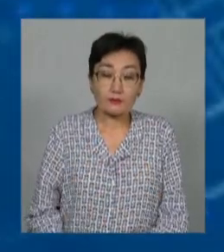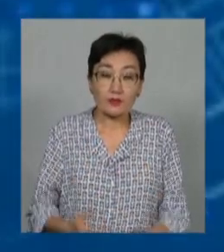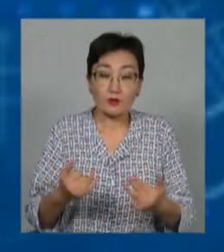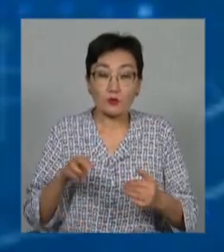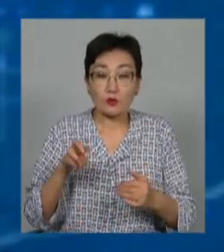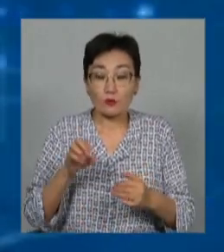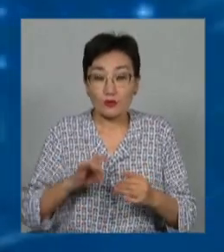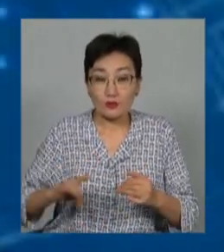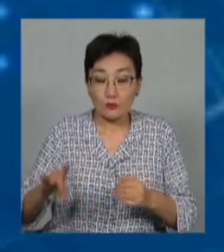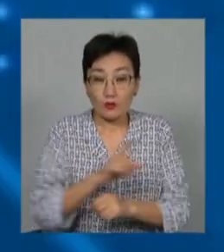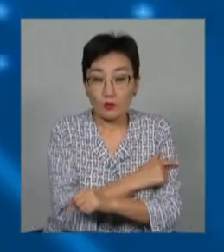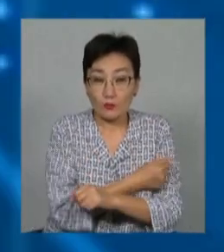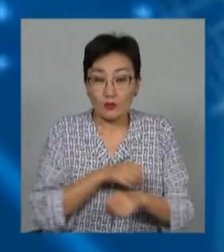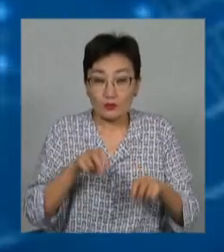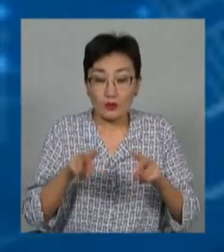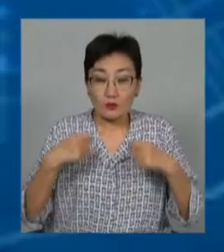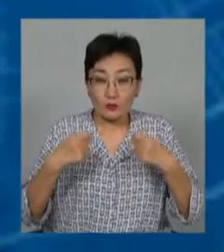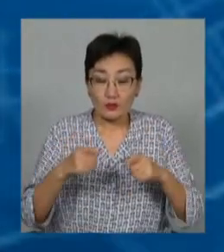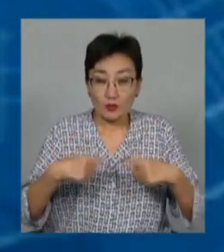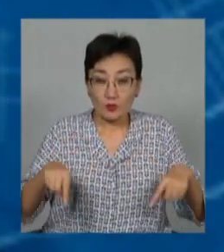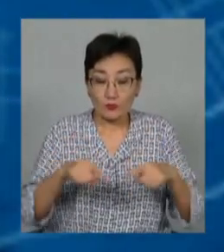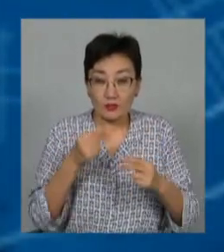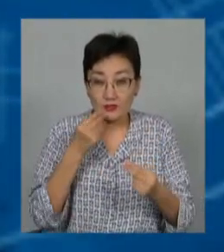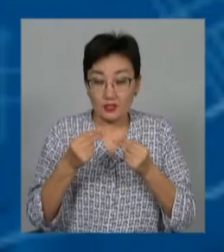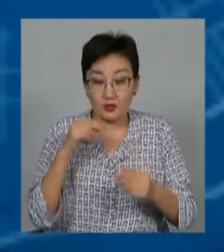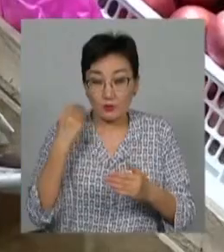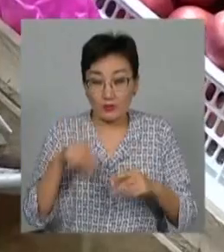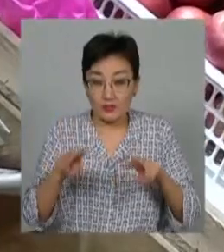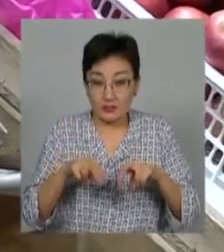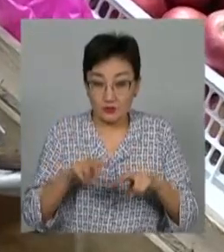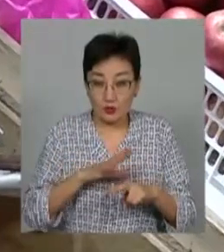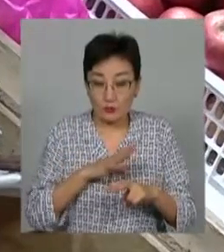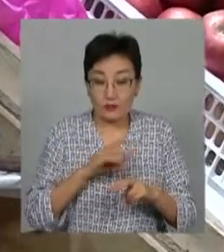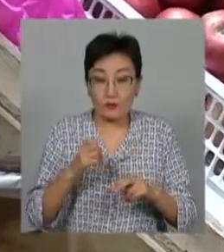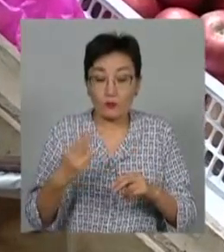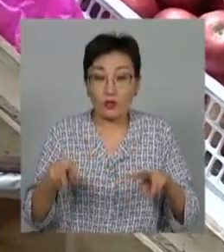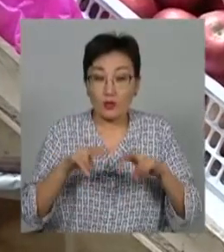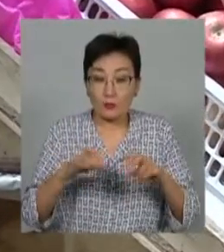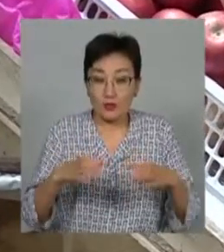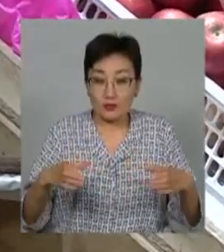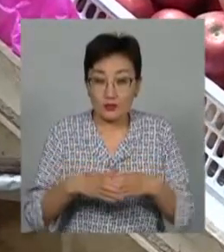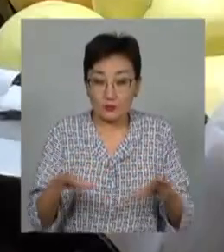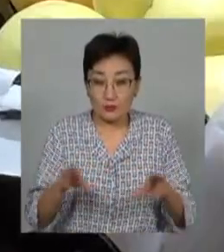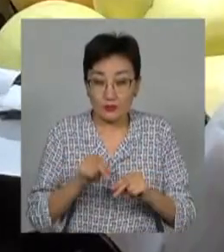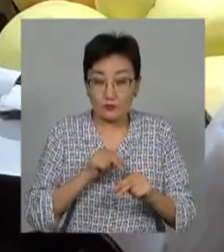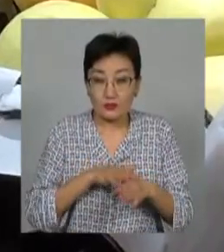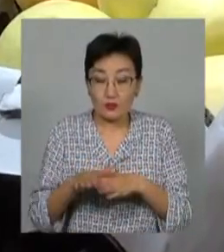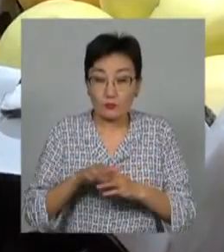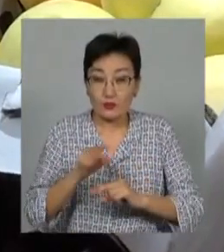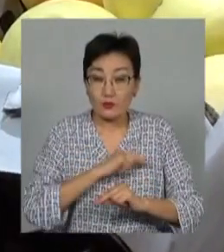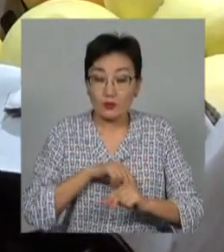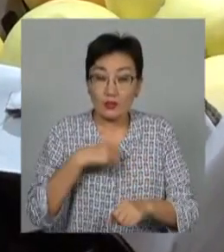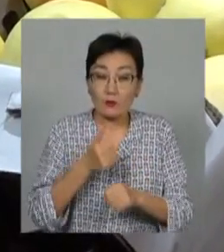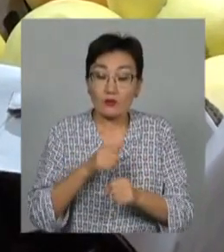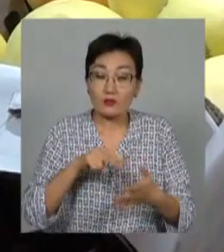Бүгін Түрксіб ауданының санитар мамандары сауда орталықтарындағы азық-түліктің сапасын тексерді. Ұлттық сараптама орталығымен бірлесе жасалған жұмыстың